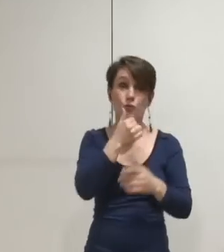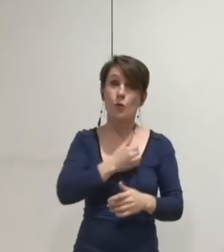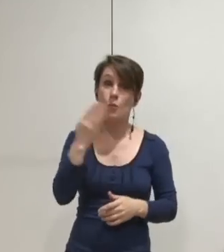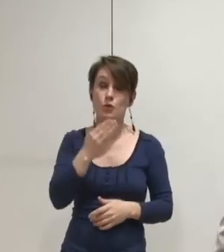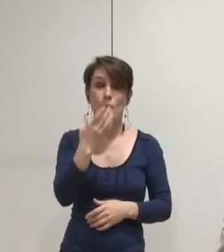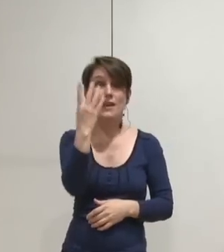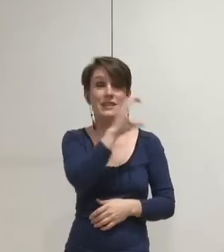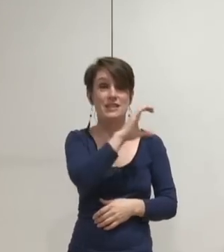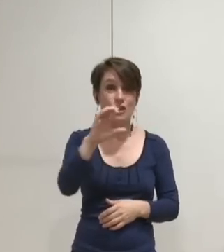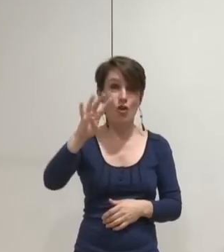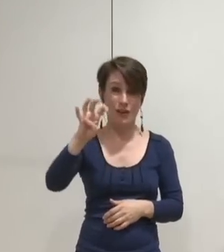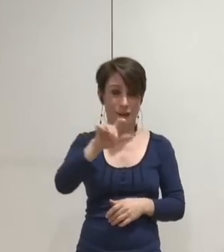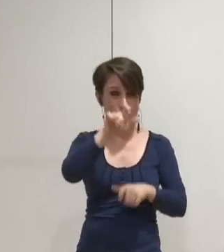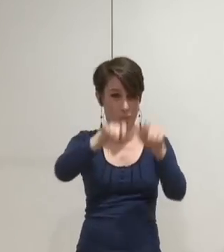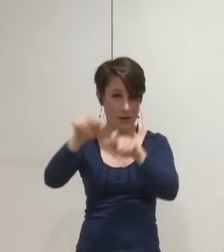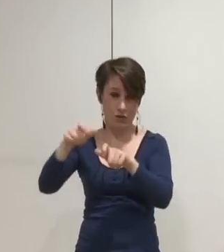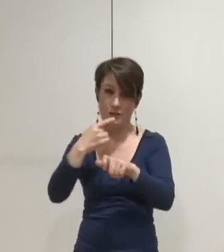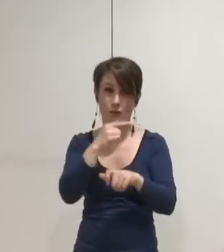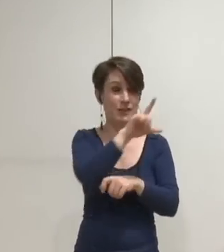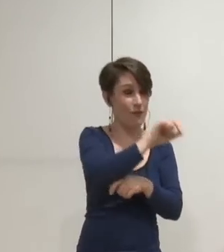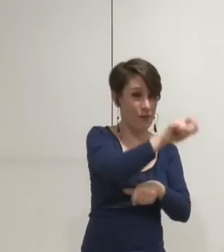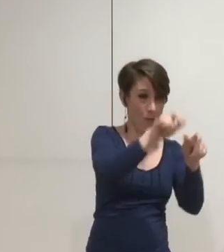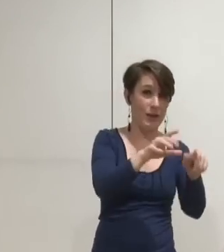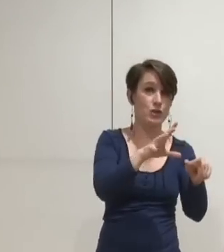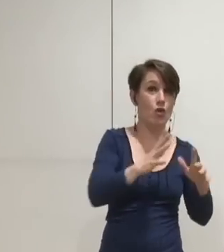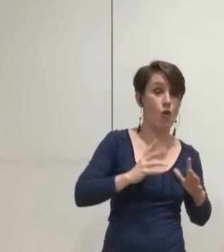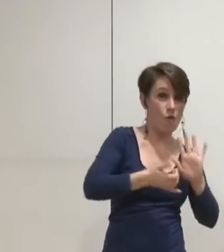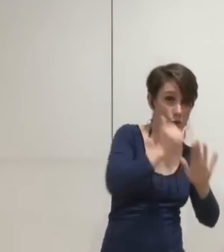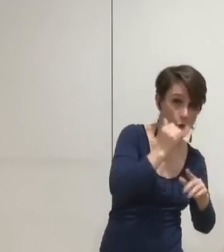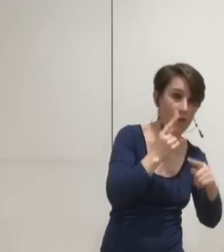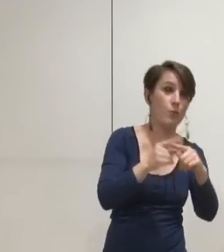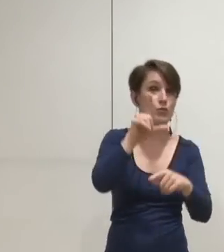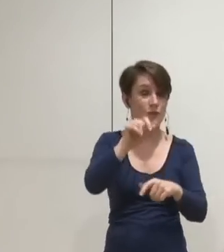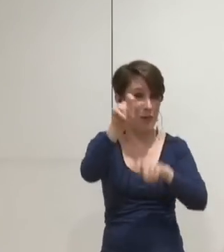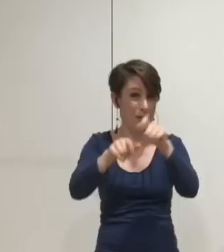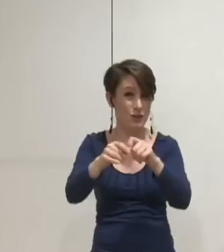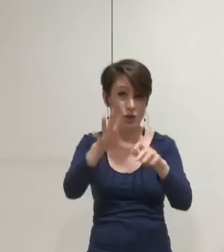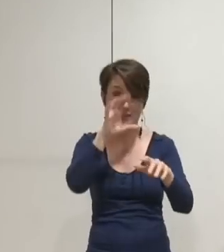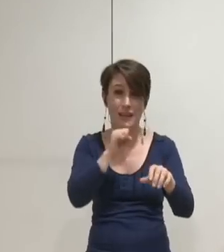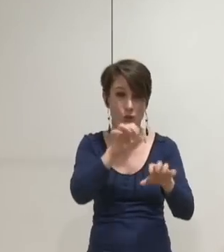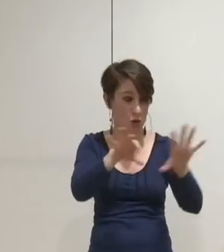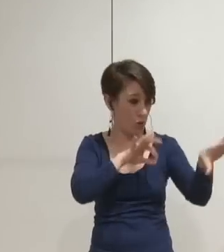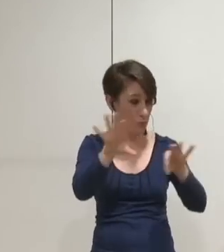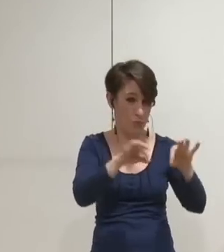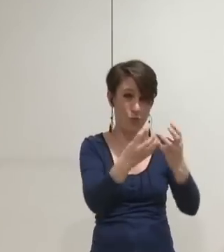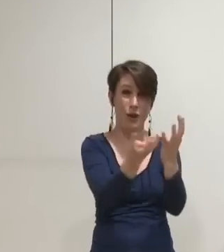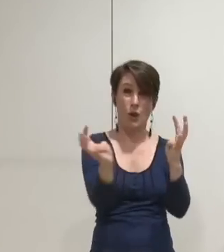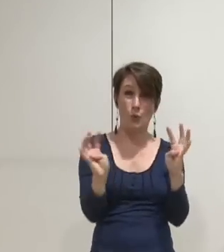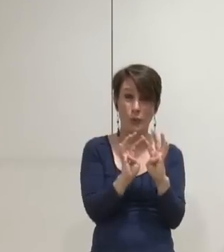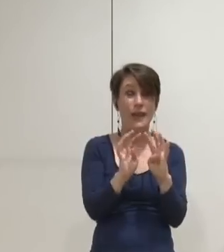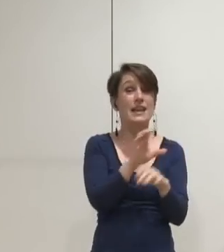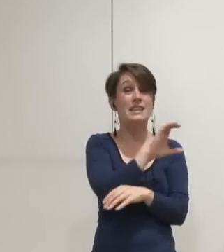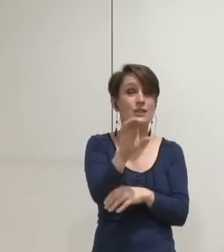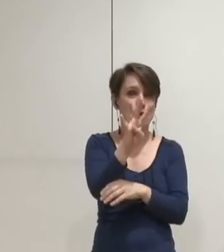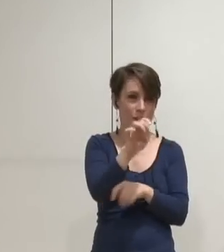citoyen indépendant est composé de 20 personnes volontaes et 20 personnes tirées au sort 20 personnes x 7 conseil citoyens é= 140 personnes donc sur